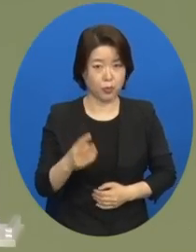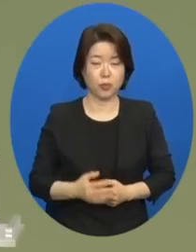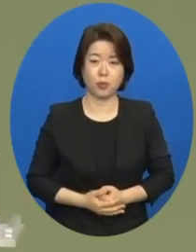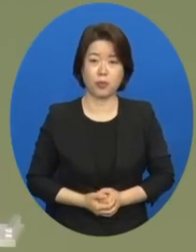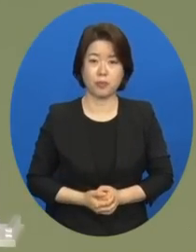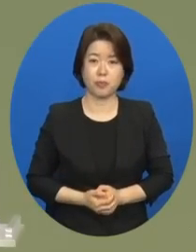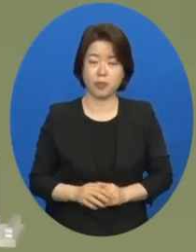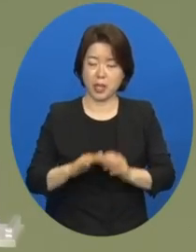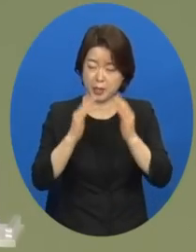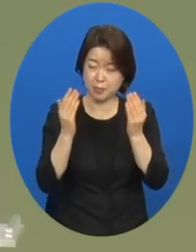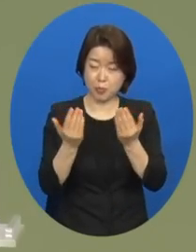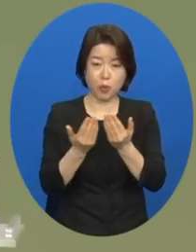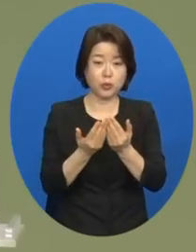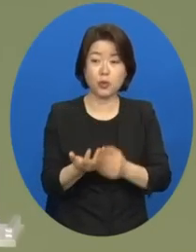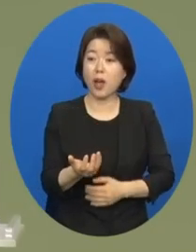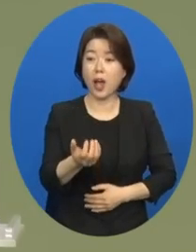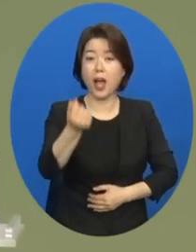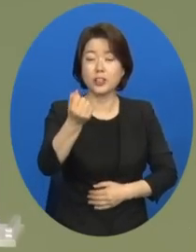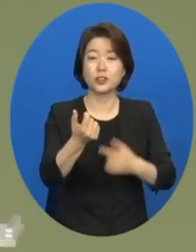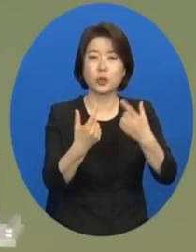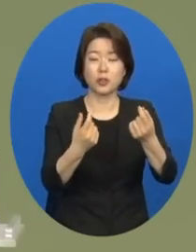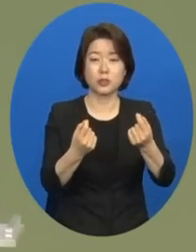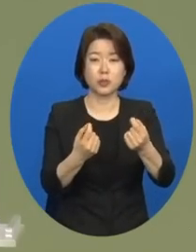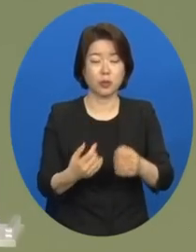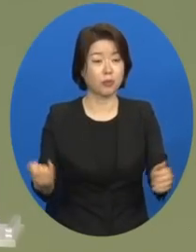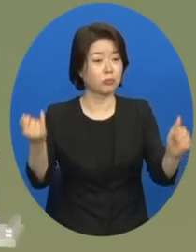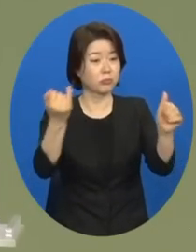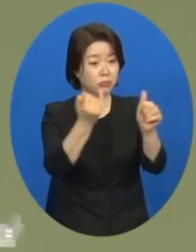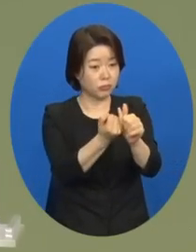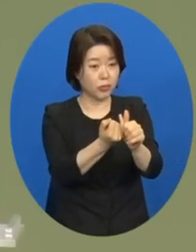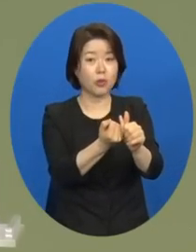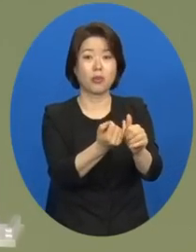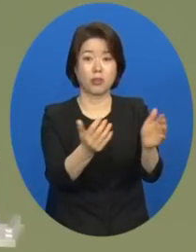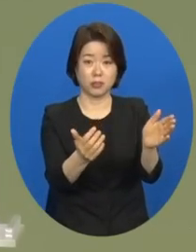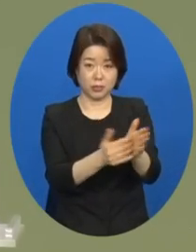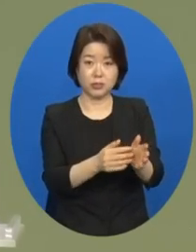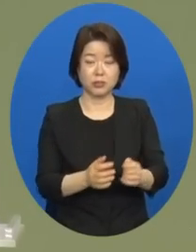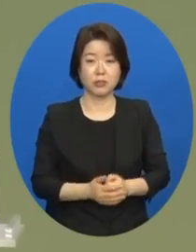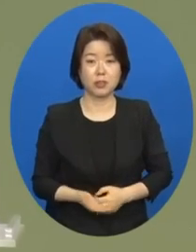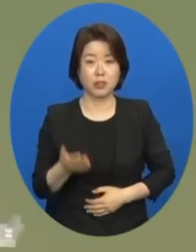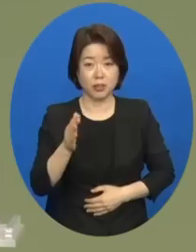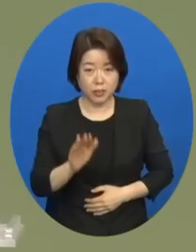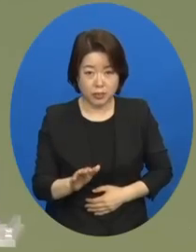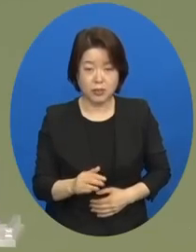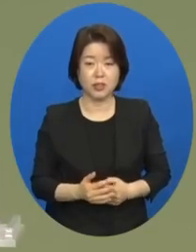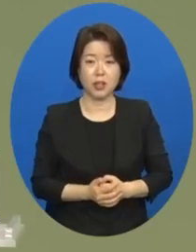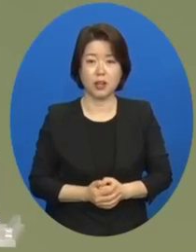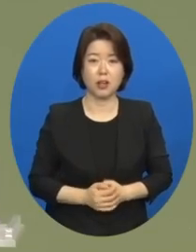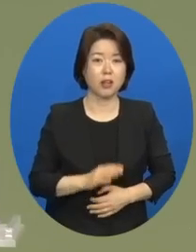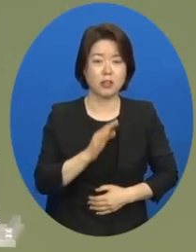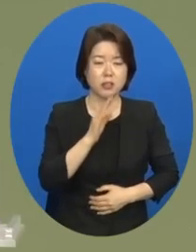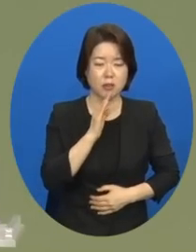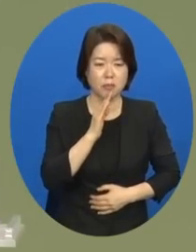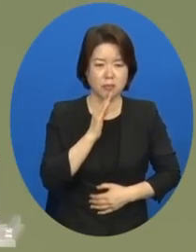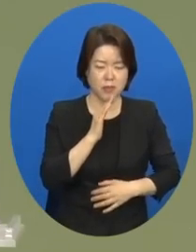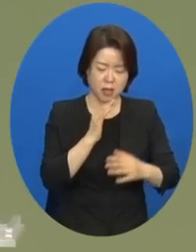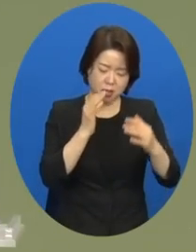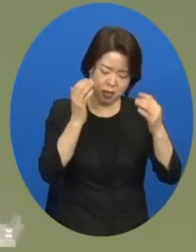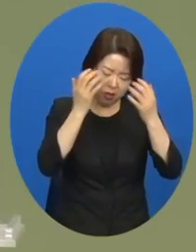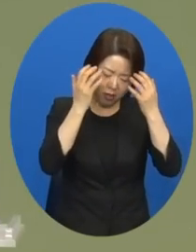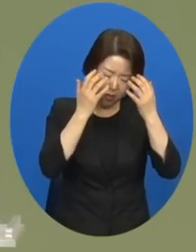모든 것을 갖춘 것처럼 결혼을 했는데 정말 너무나 혹독한